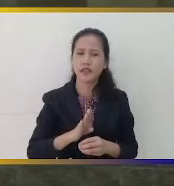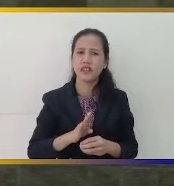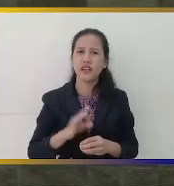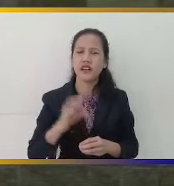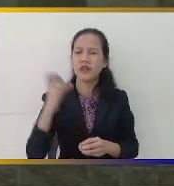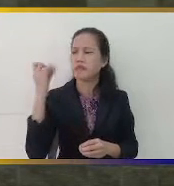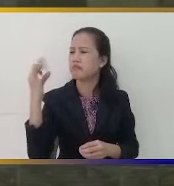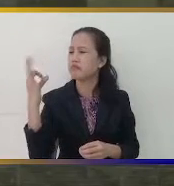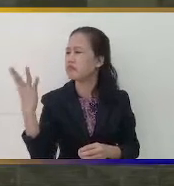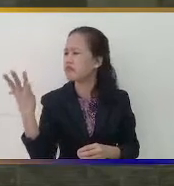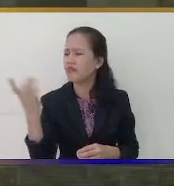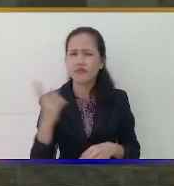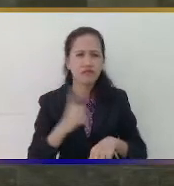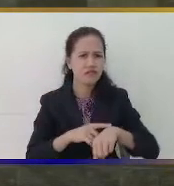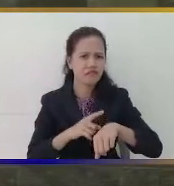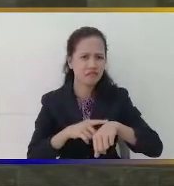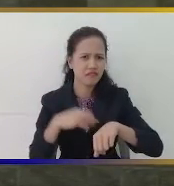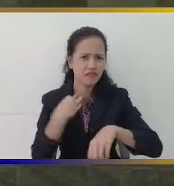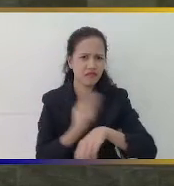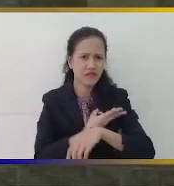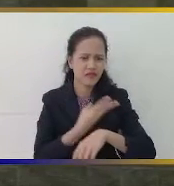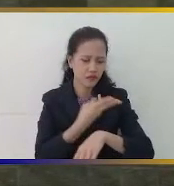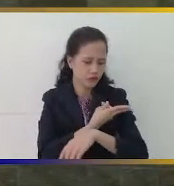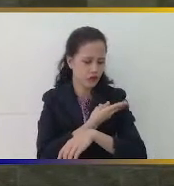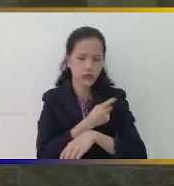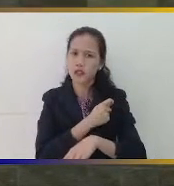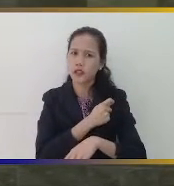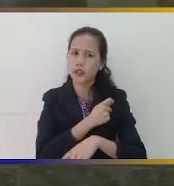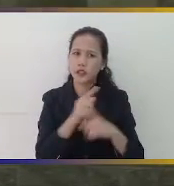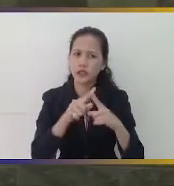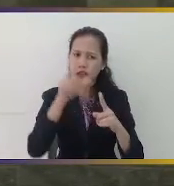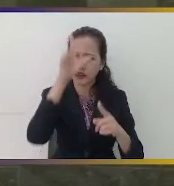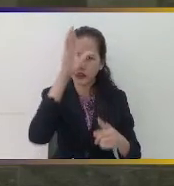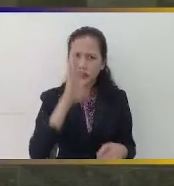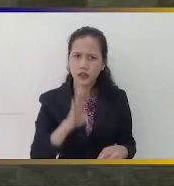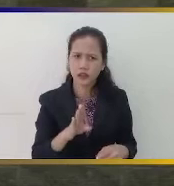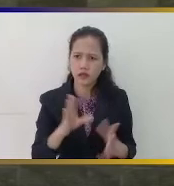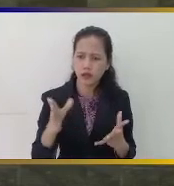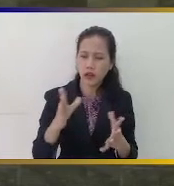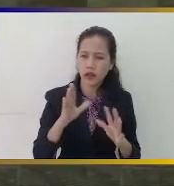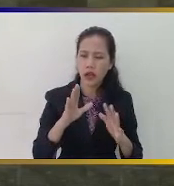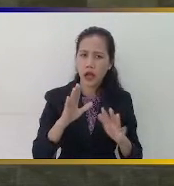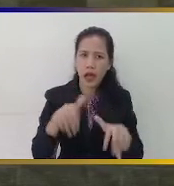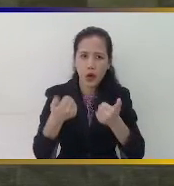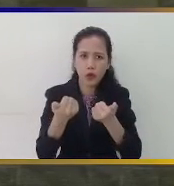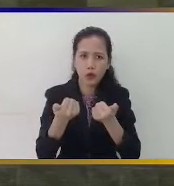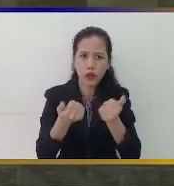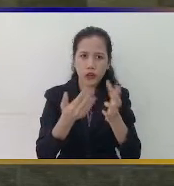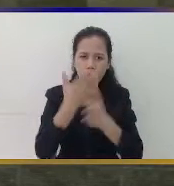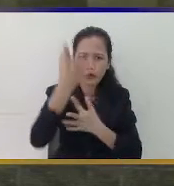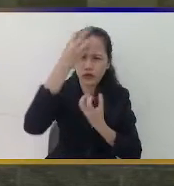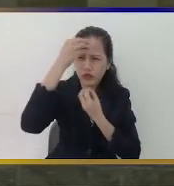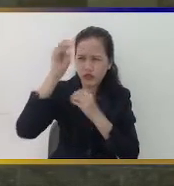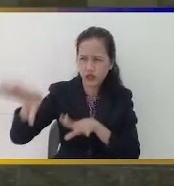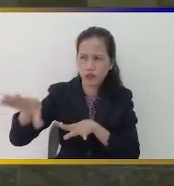Panginoon. Ang sabi po rito kapatid, one way to hurt God is simply to disobey His word.